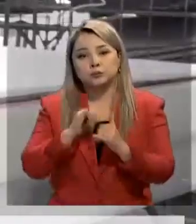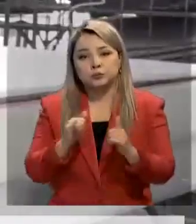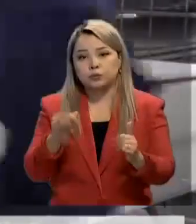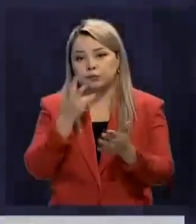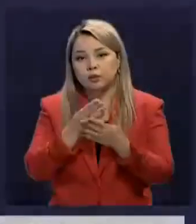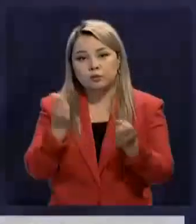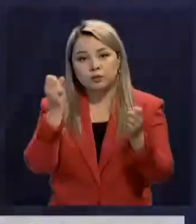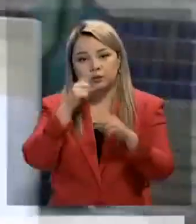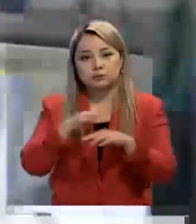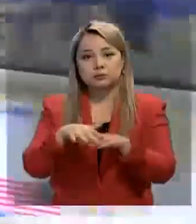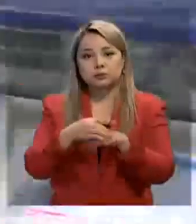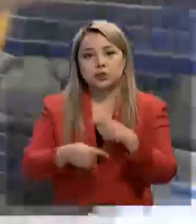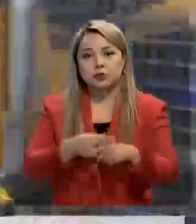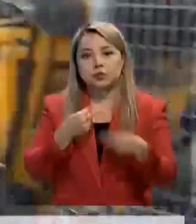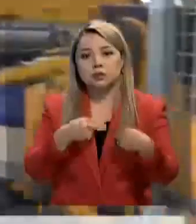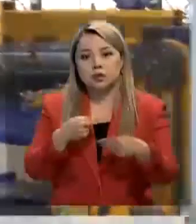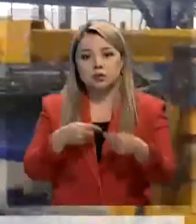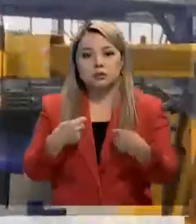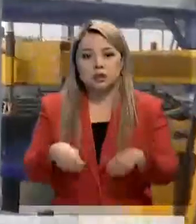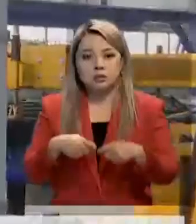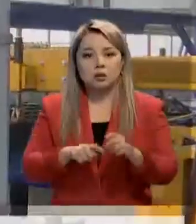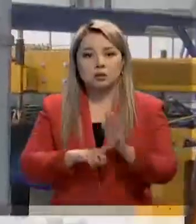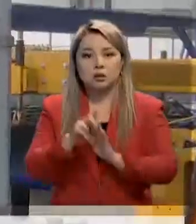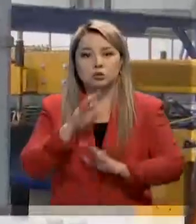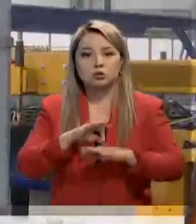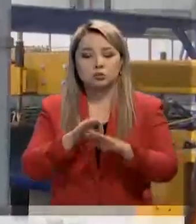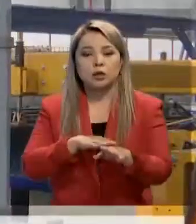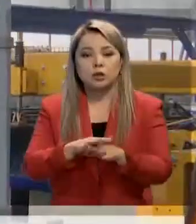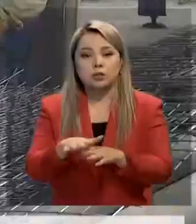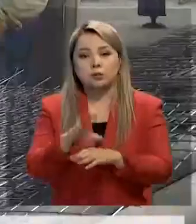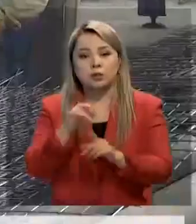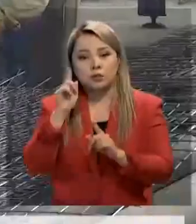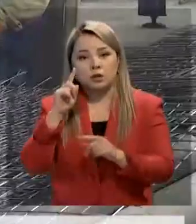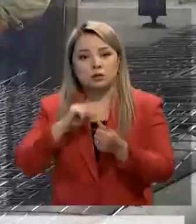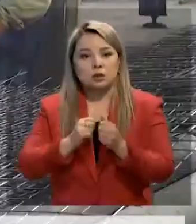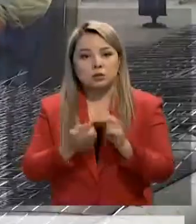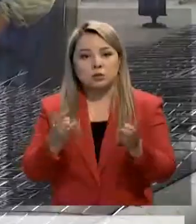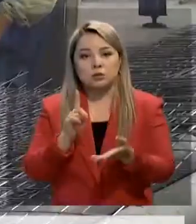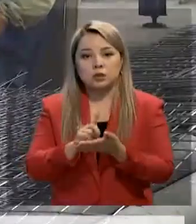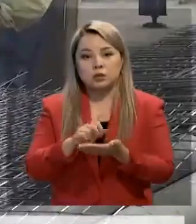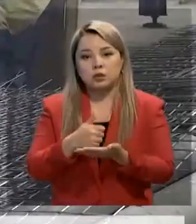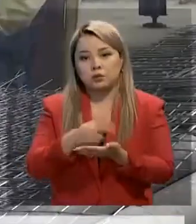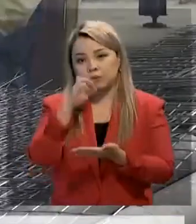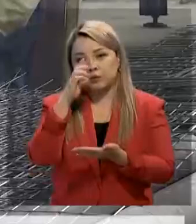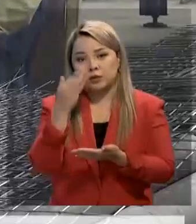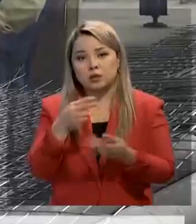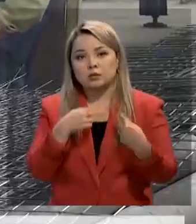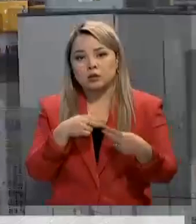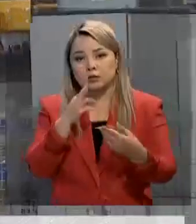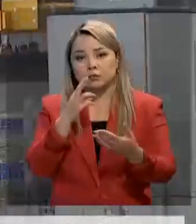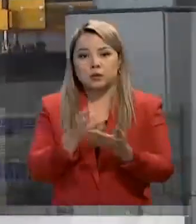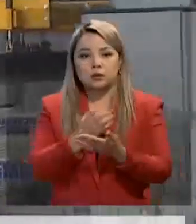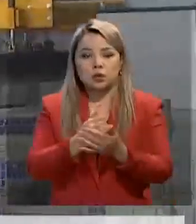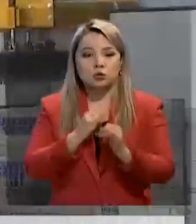жылдан бастап сол ұрпақ еңбек нарығына шыға бастайды. Осыны ескерген жөн, деді мемлекет басшысы. Сөйтіп үкіметке еңбек нарығын